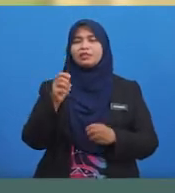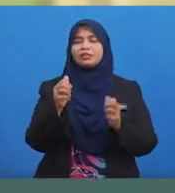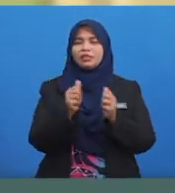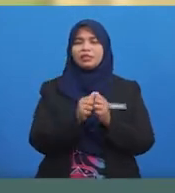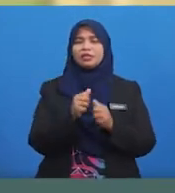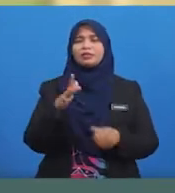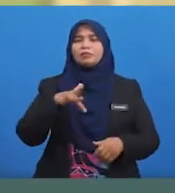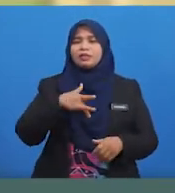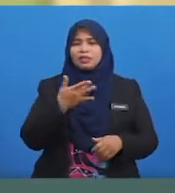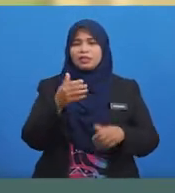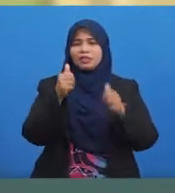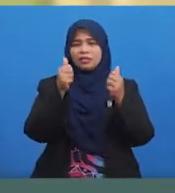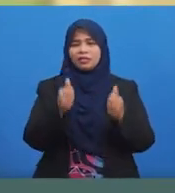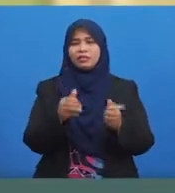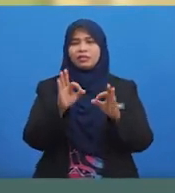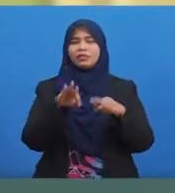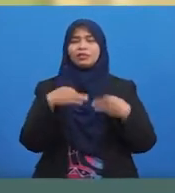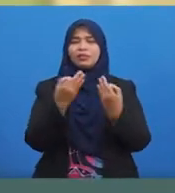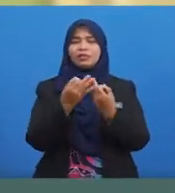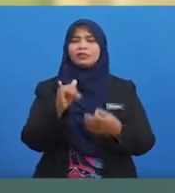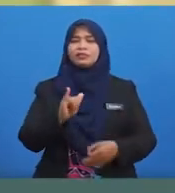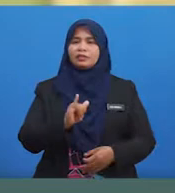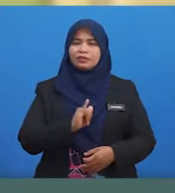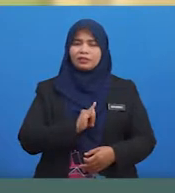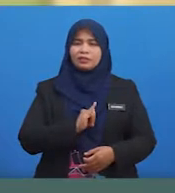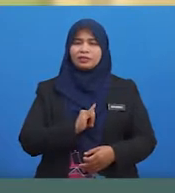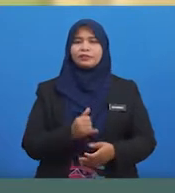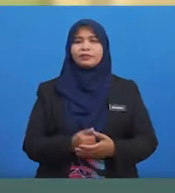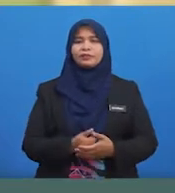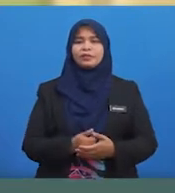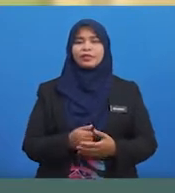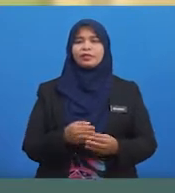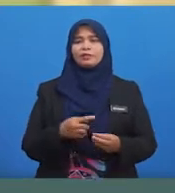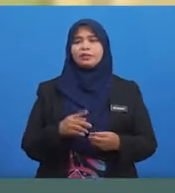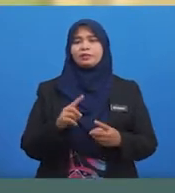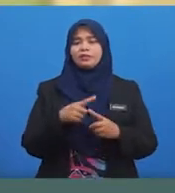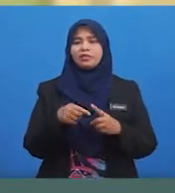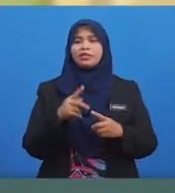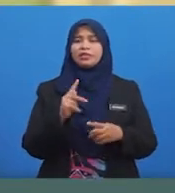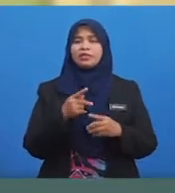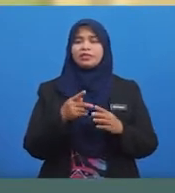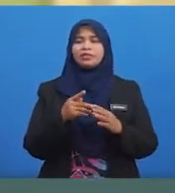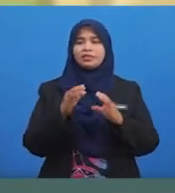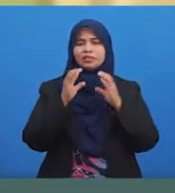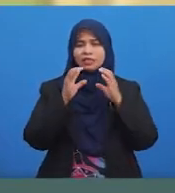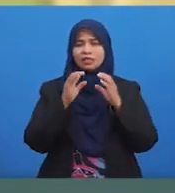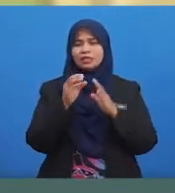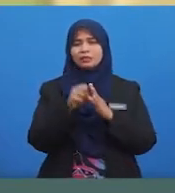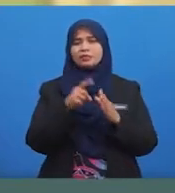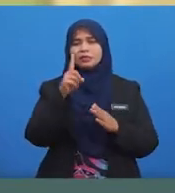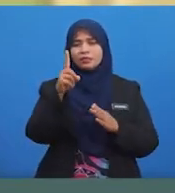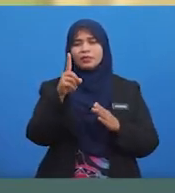halus keluarga science baik apabila kita tercakap sesuatu atau